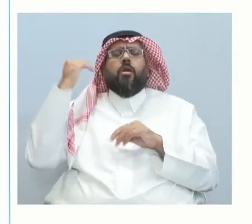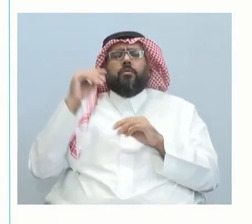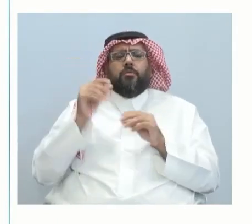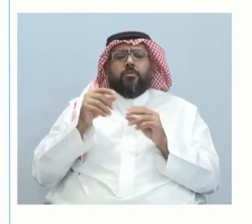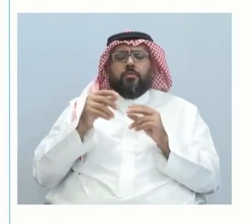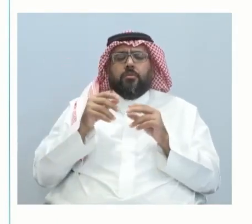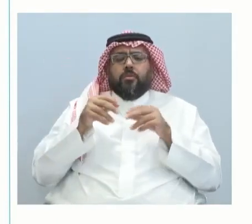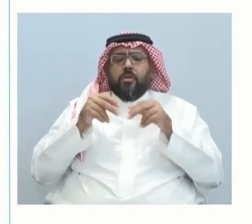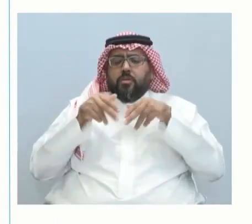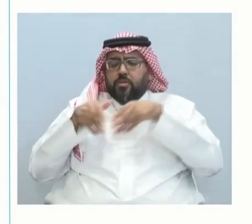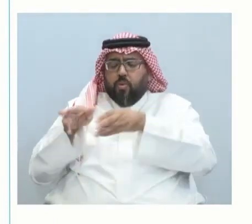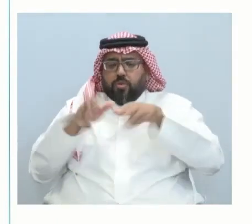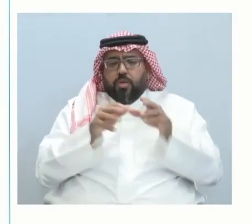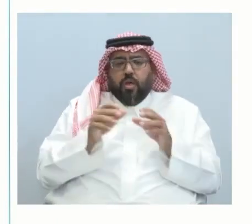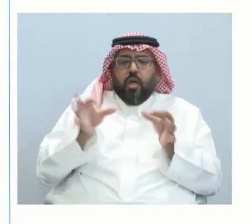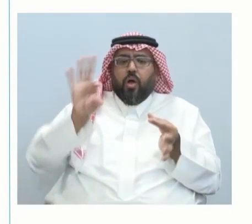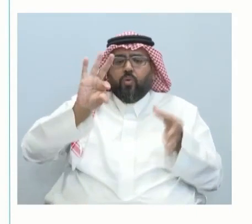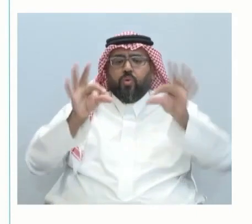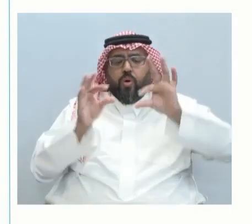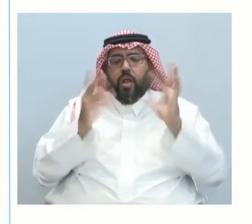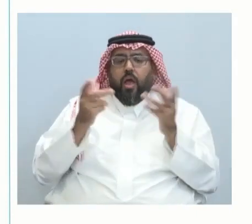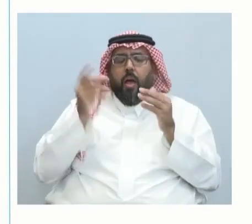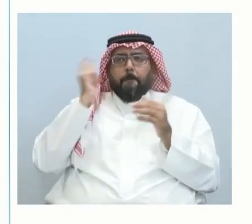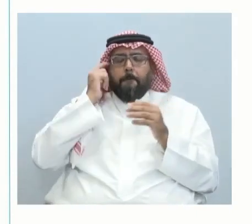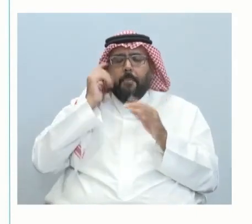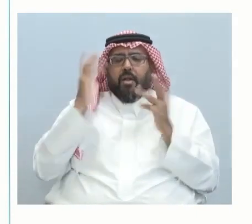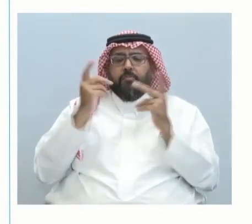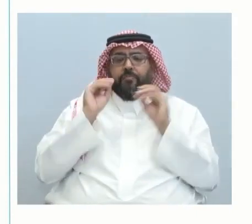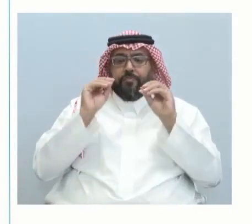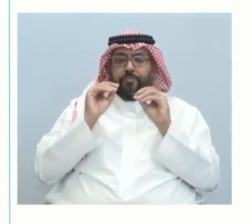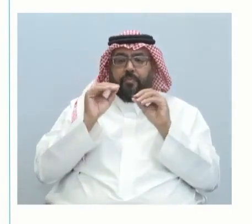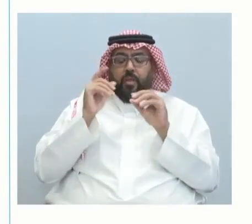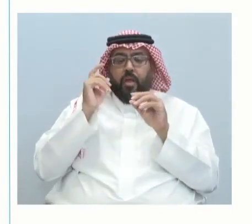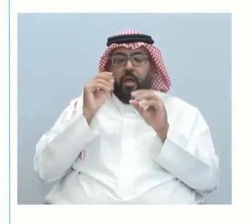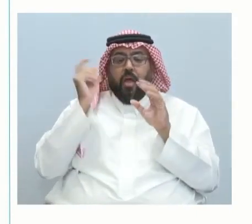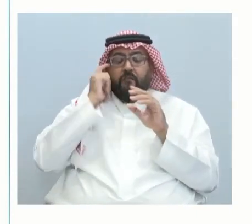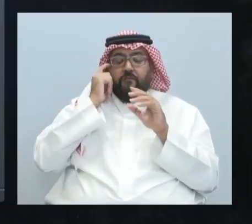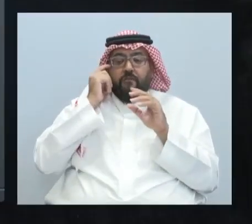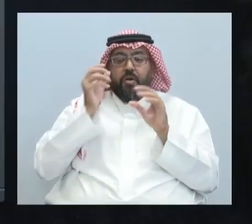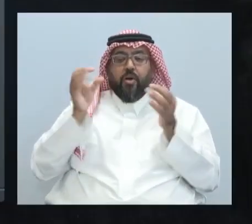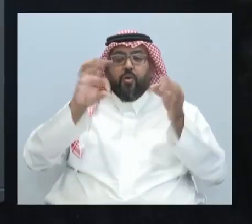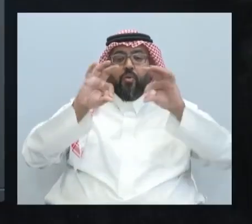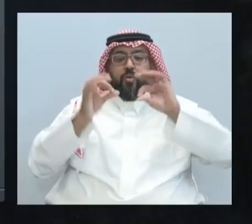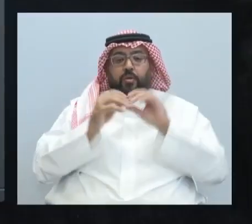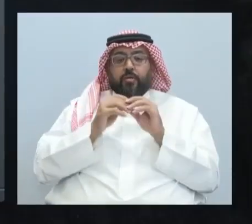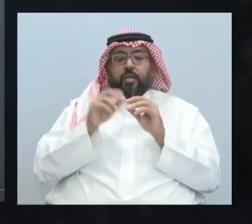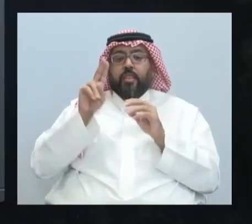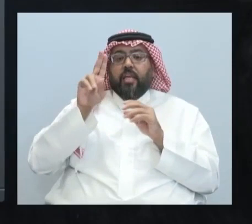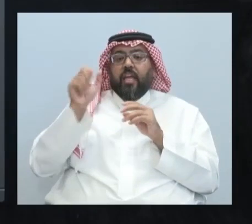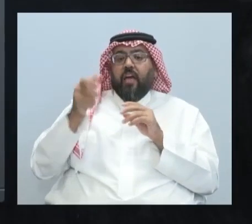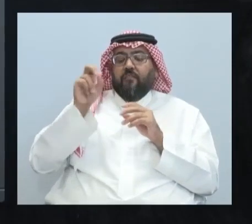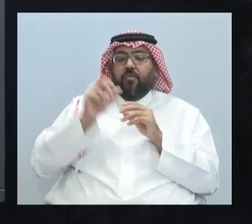الالكتروني من خلال التوزيع الالكتروني اقدر اتعرف على الالكترونات المستوى الاخير اللي هي الكترونات التكافؤ